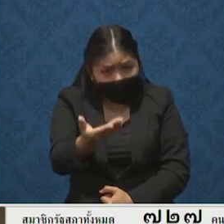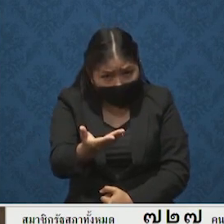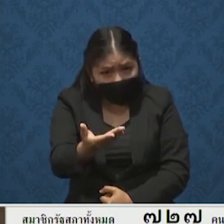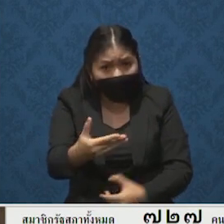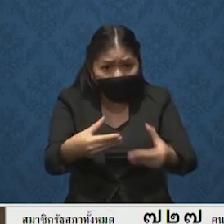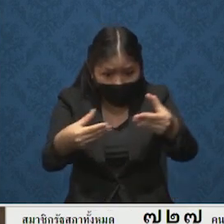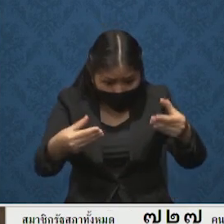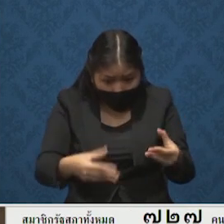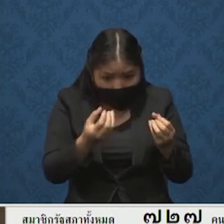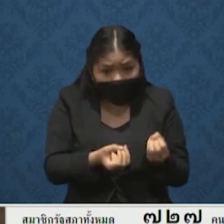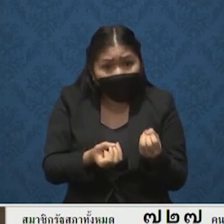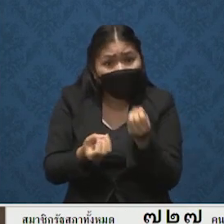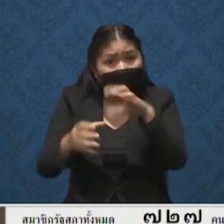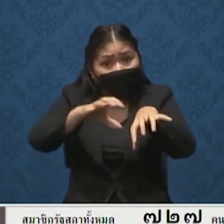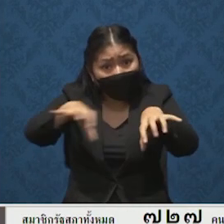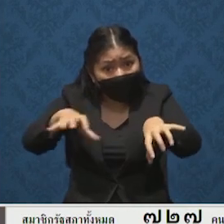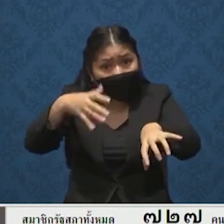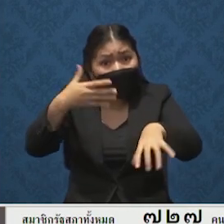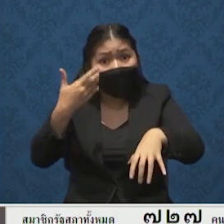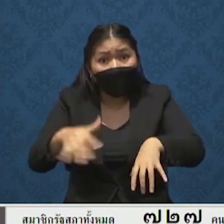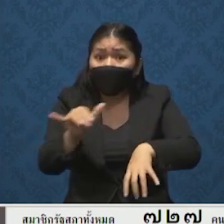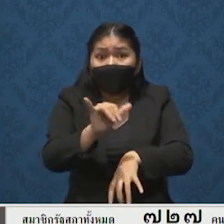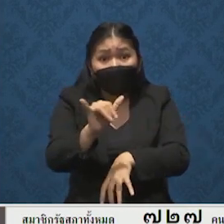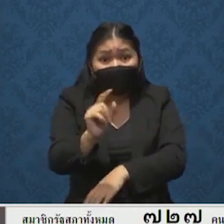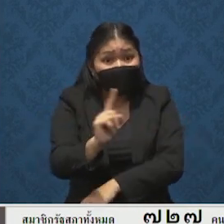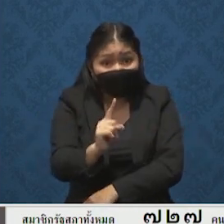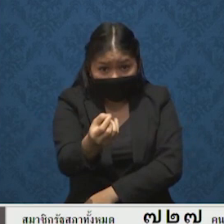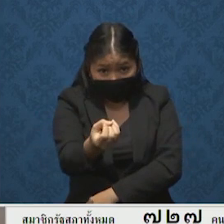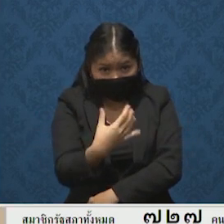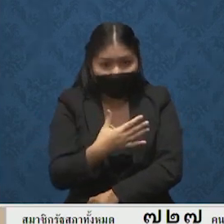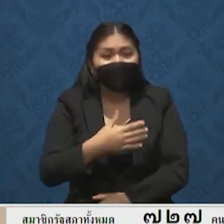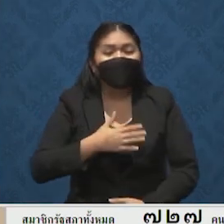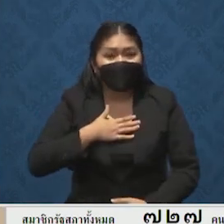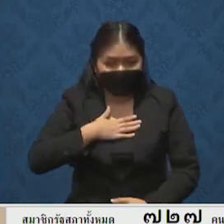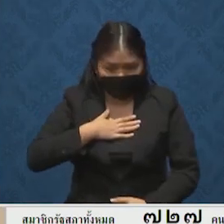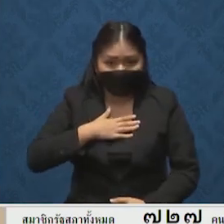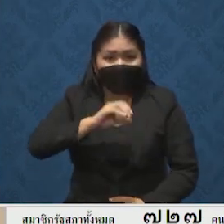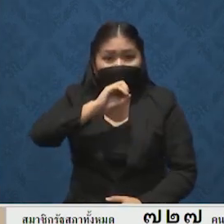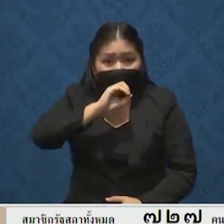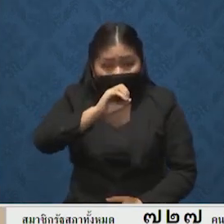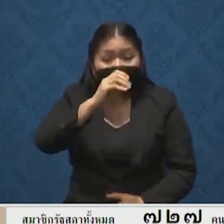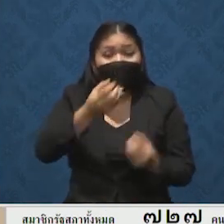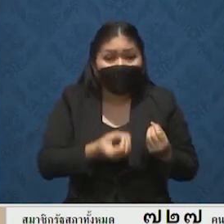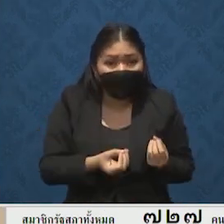ฐธรรมนูญแล้วหรือไม่ประการใดครับขอบคุณครับท่านประธานครับ ส่งไปแล้วครับส่งไปให้ห